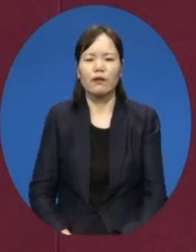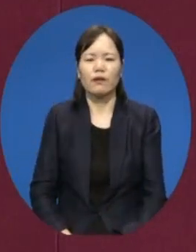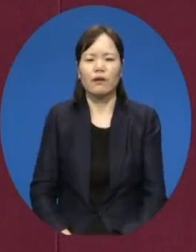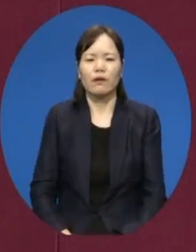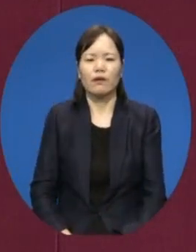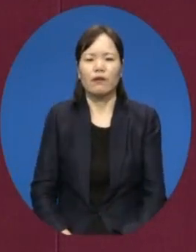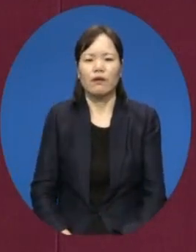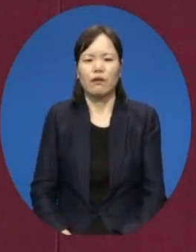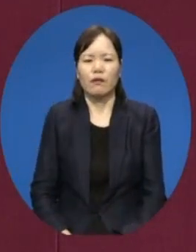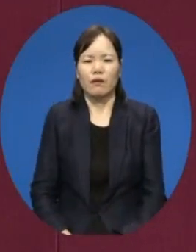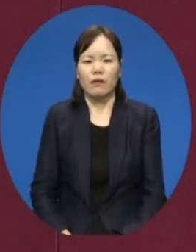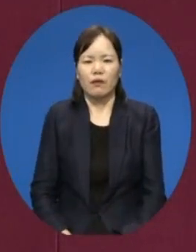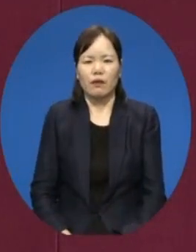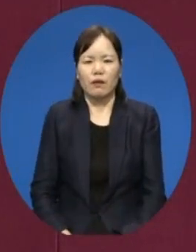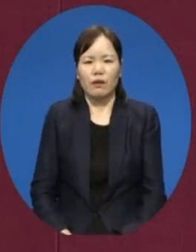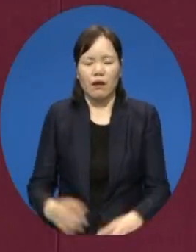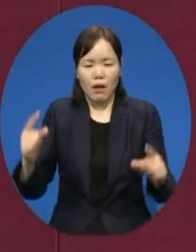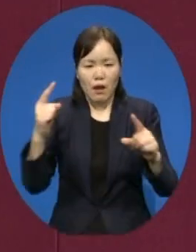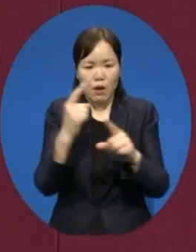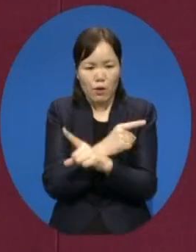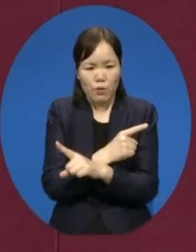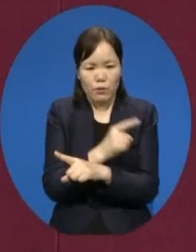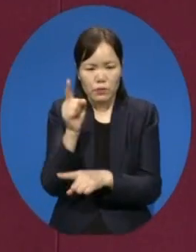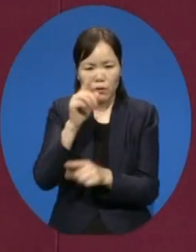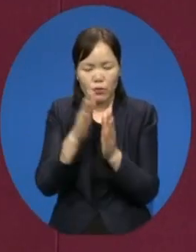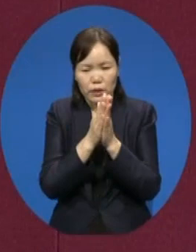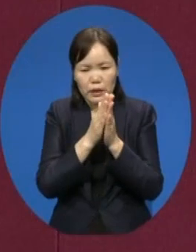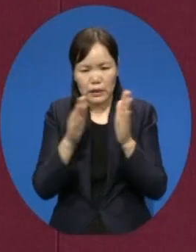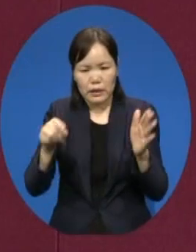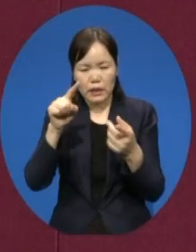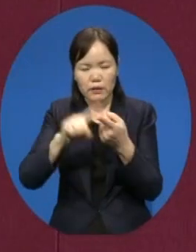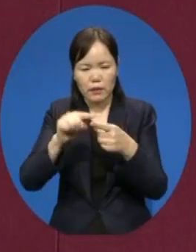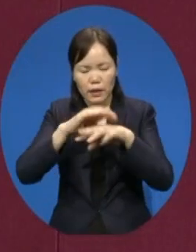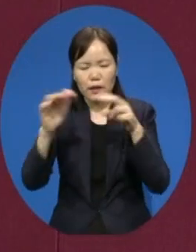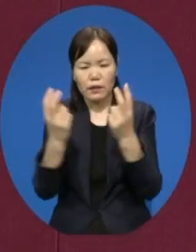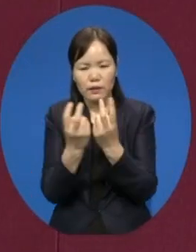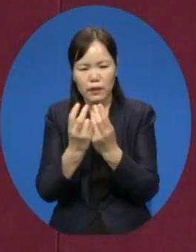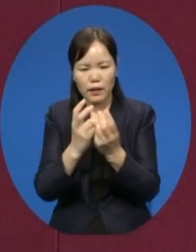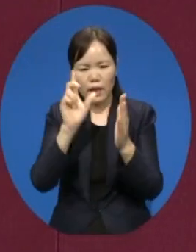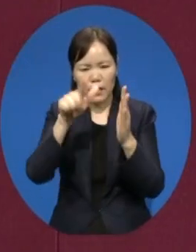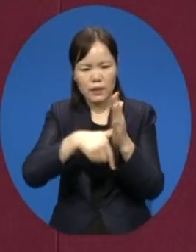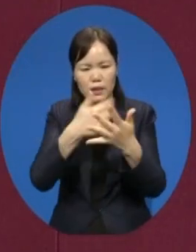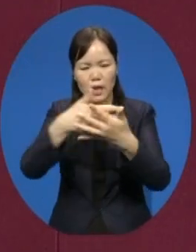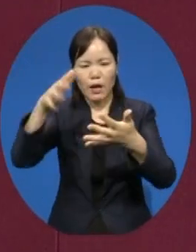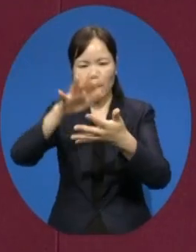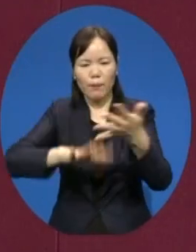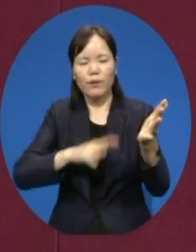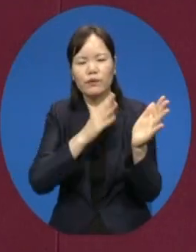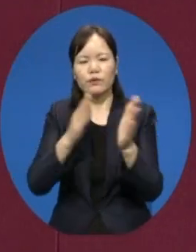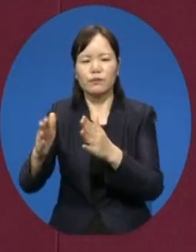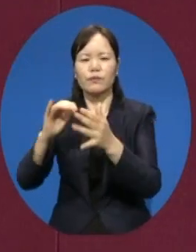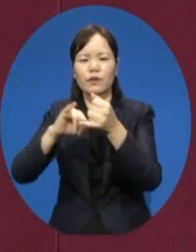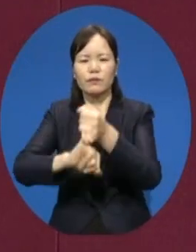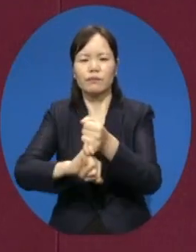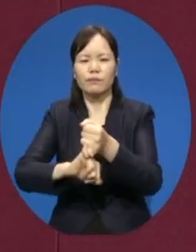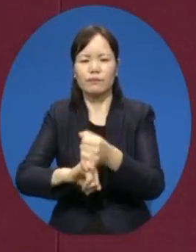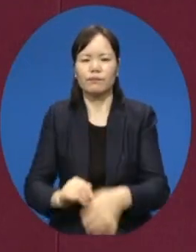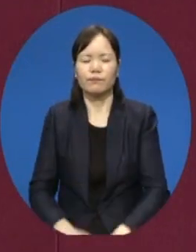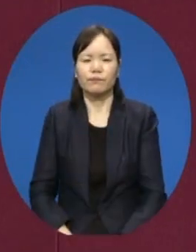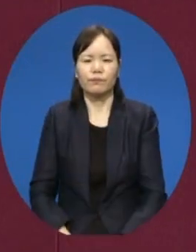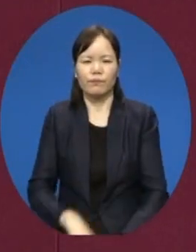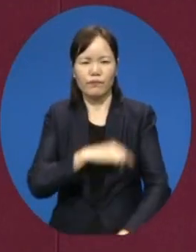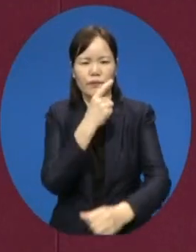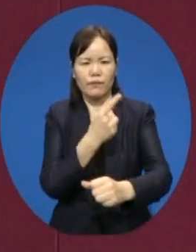어디서부터 어떻게 고쳐나가야 하는지 정밀한 대안과 시간표를 마련하겠습니다.